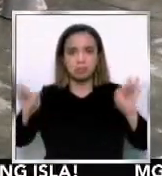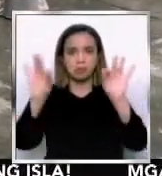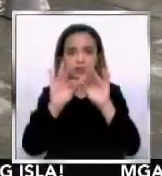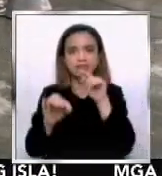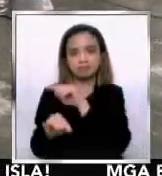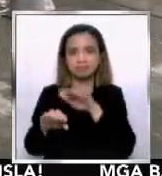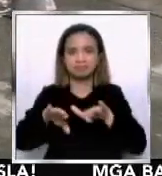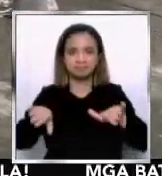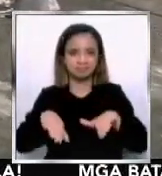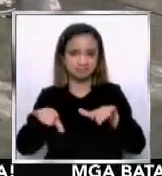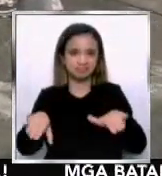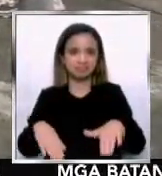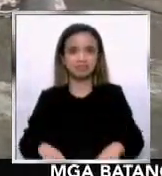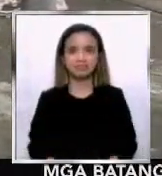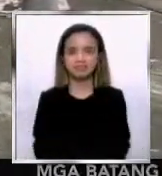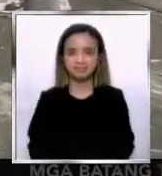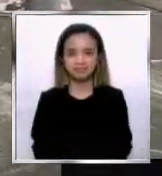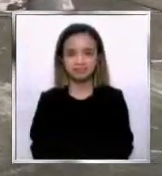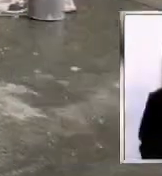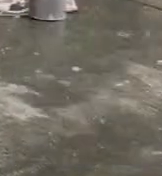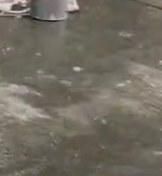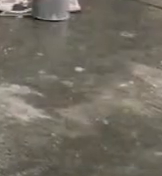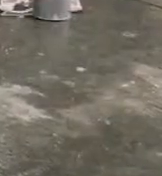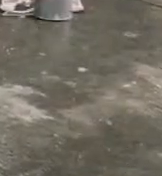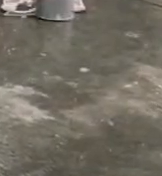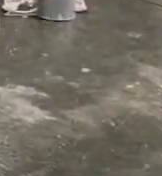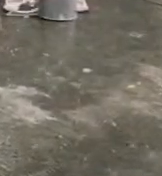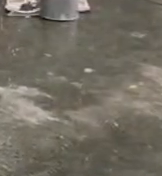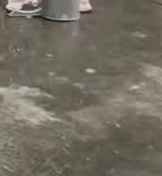nakatutok, 24 Oras.